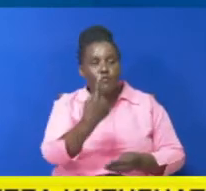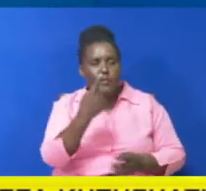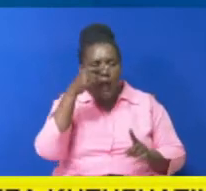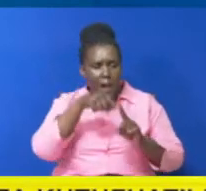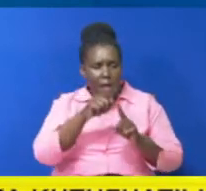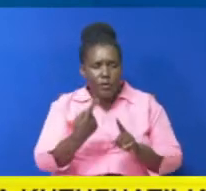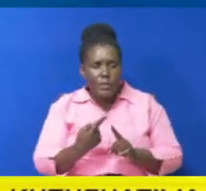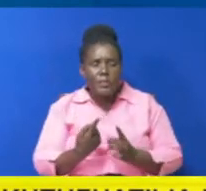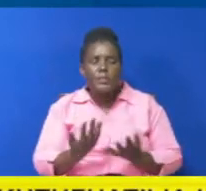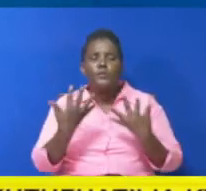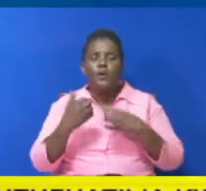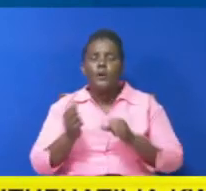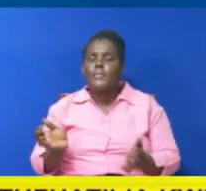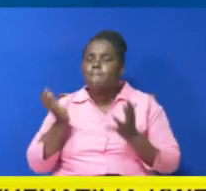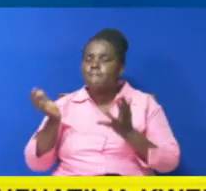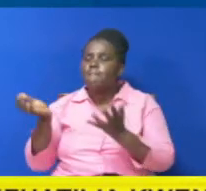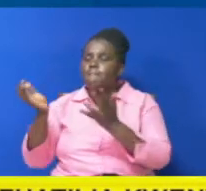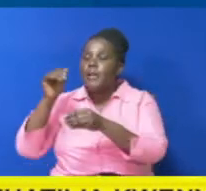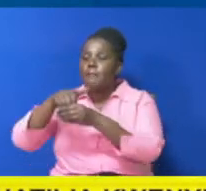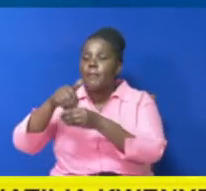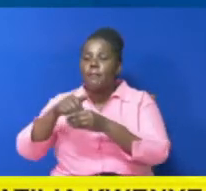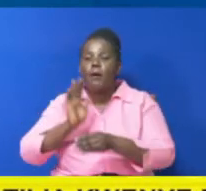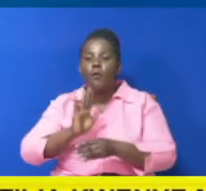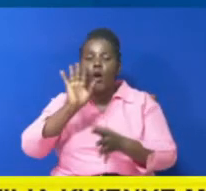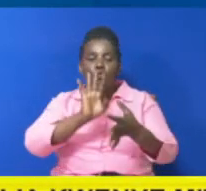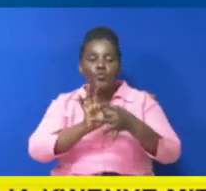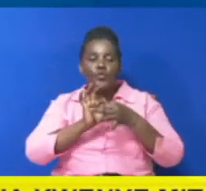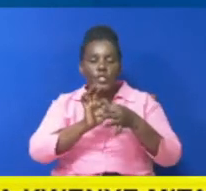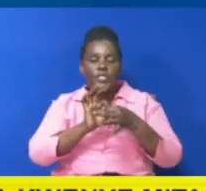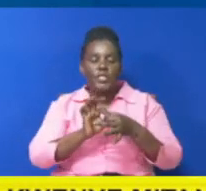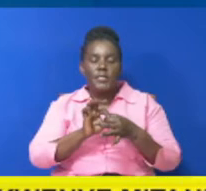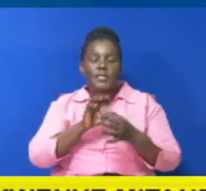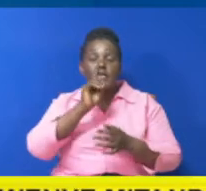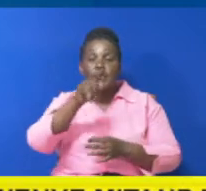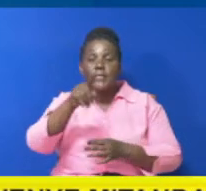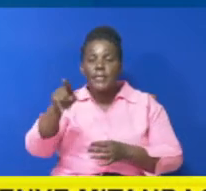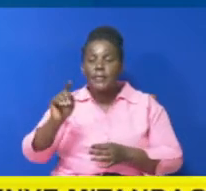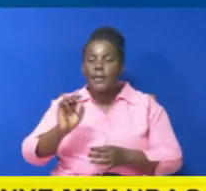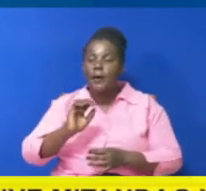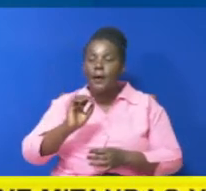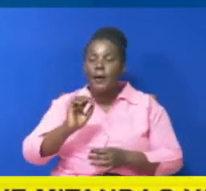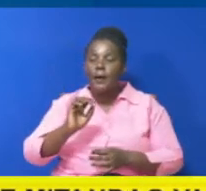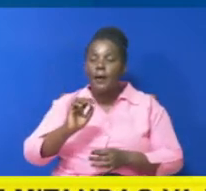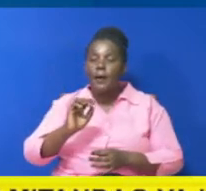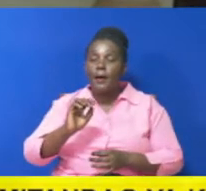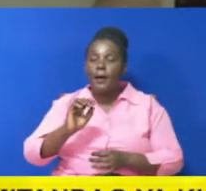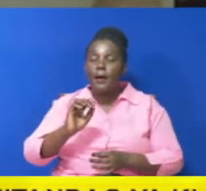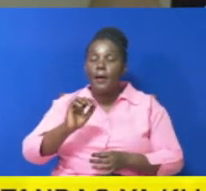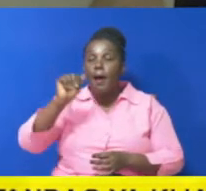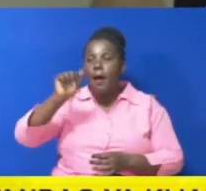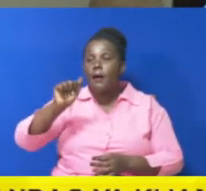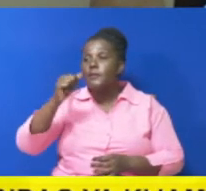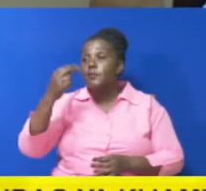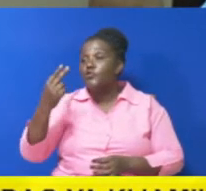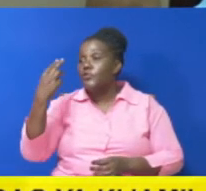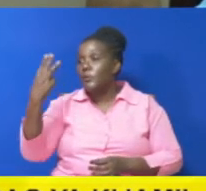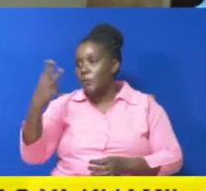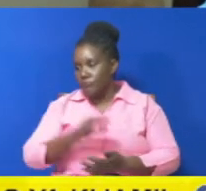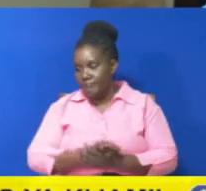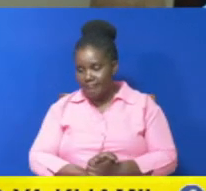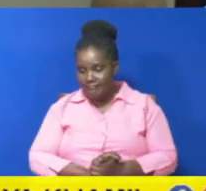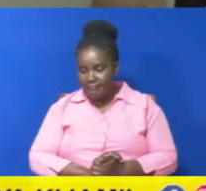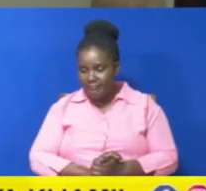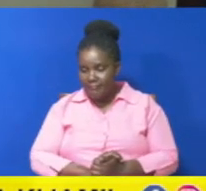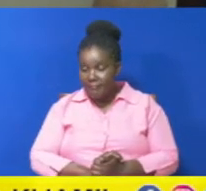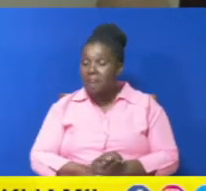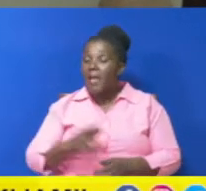katika zoezi la sensa ya watu na makazi ya mwaka 2022. Kauli hiyo ameitoa mjini Unguja wakati wa mkutano wa vyama vya